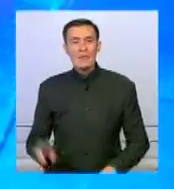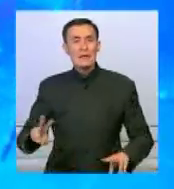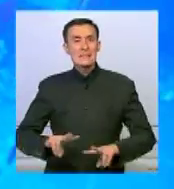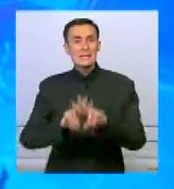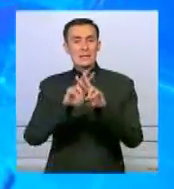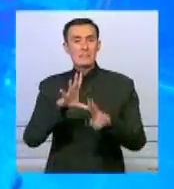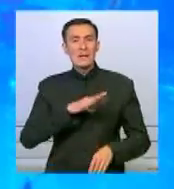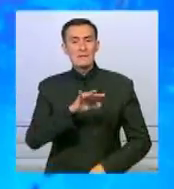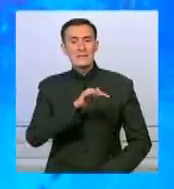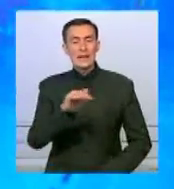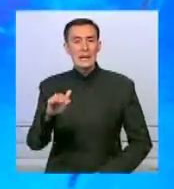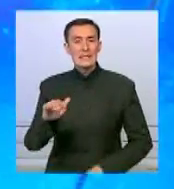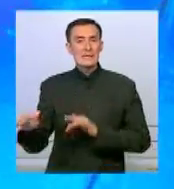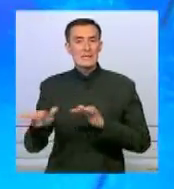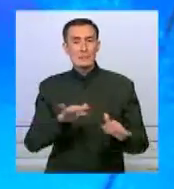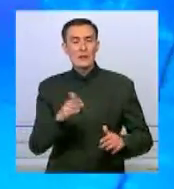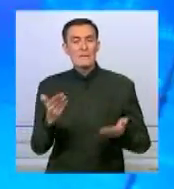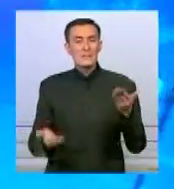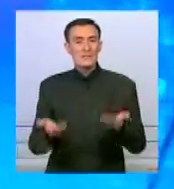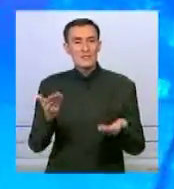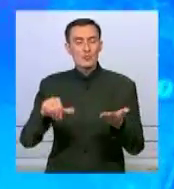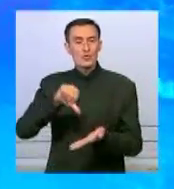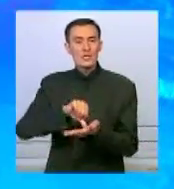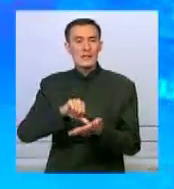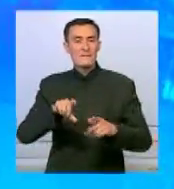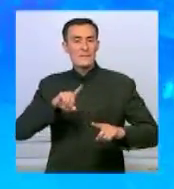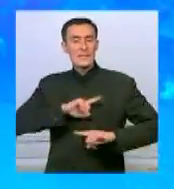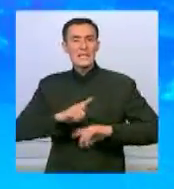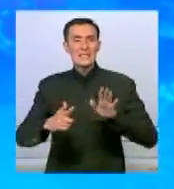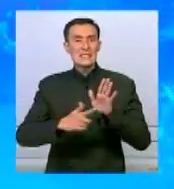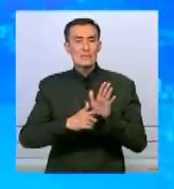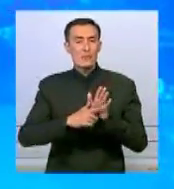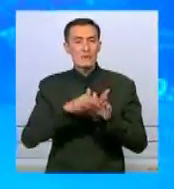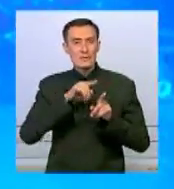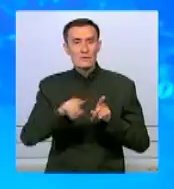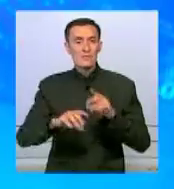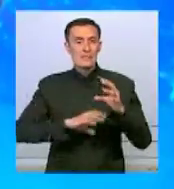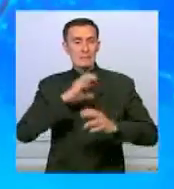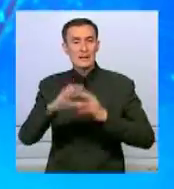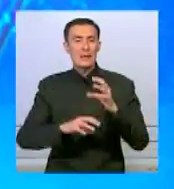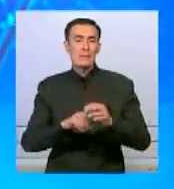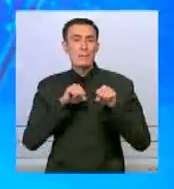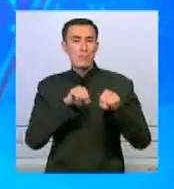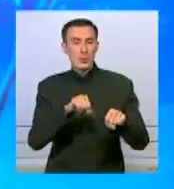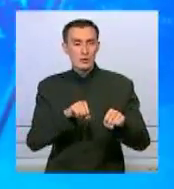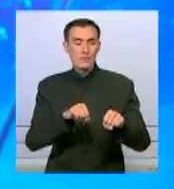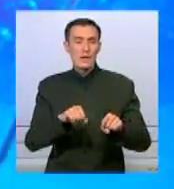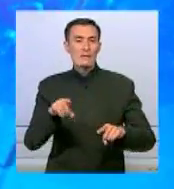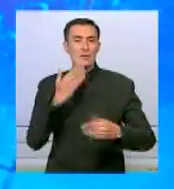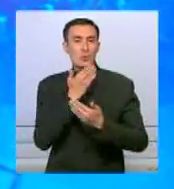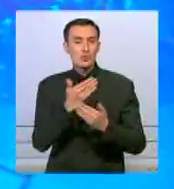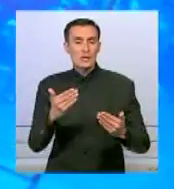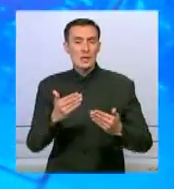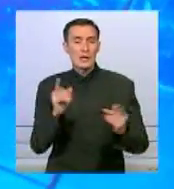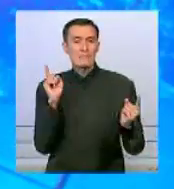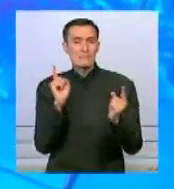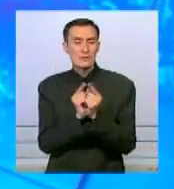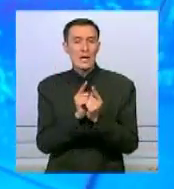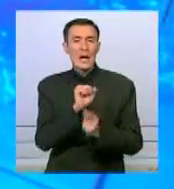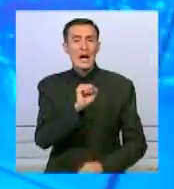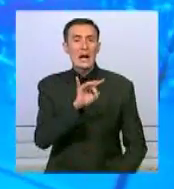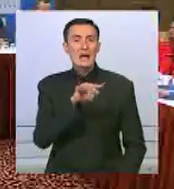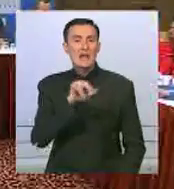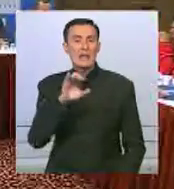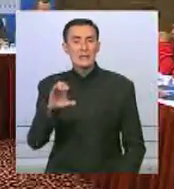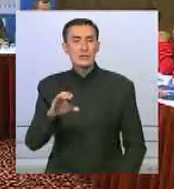В Астане состоялась официальная церемония взвешивания участников финала 7-го сезона всемирной серии бокса. В заключительном противостоянии Астана Арлан